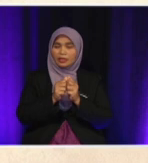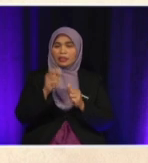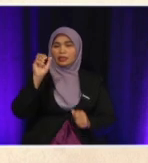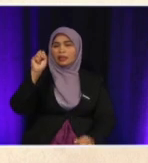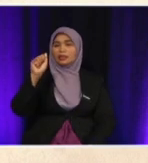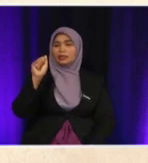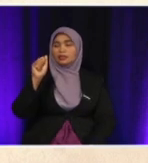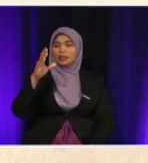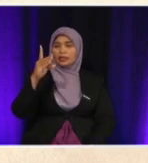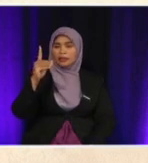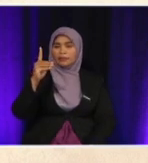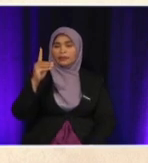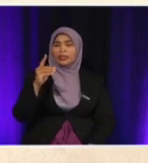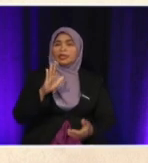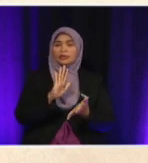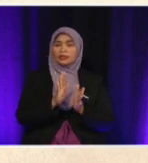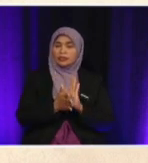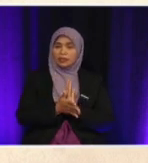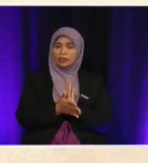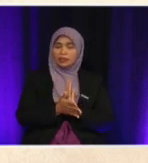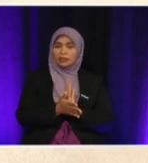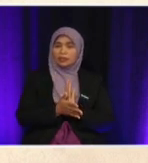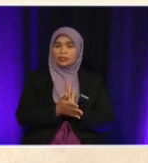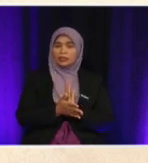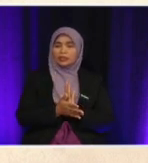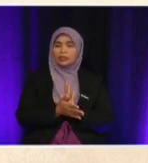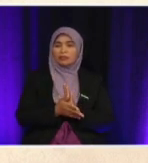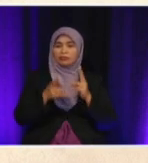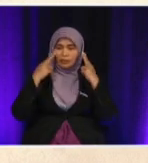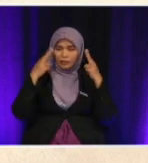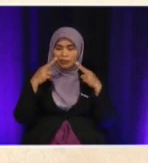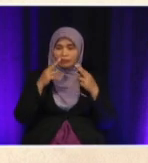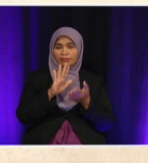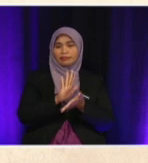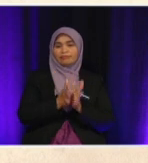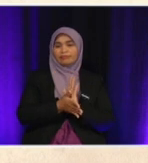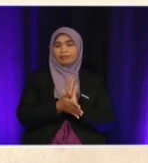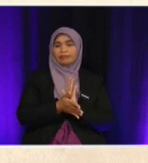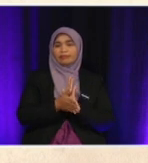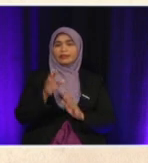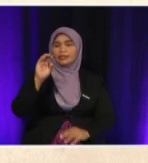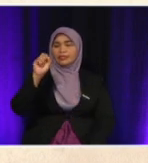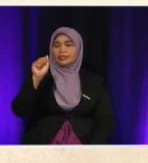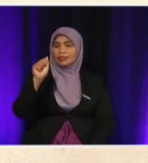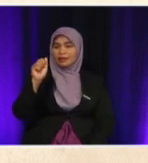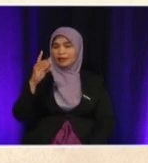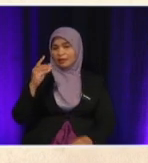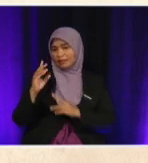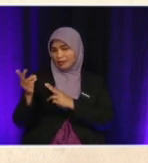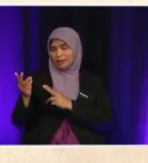dari kaum Anshar jadi ustadzah jadi Saad bin ar-rabi eee main akan menjadi